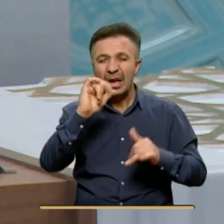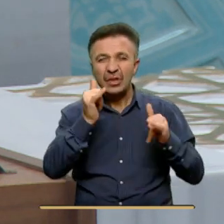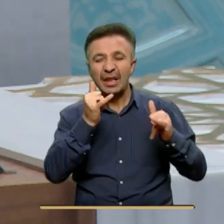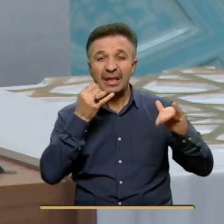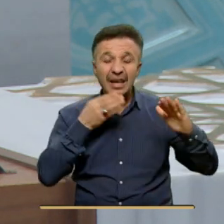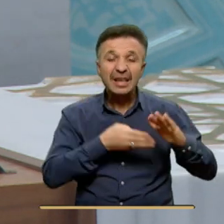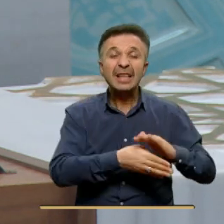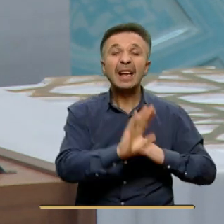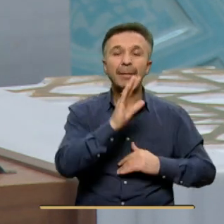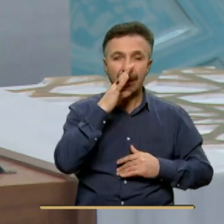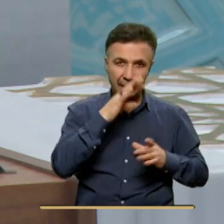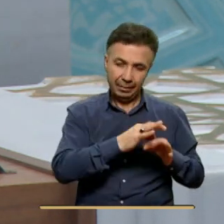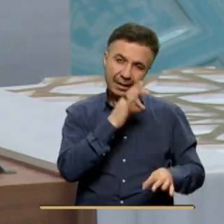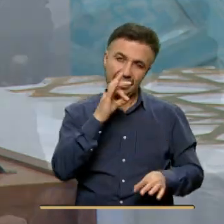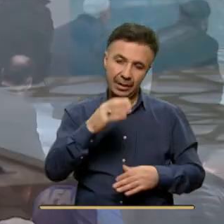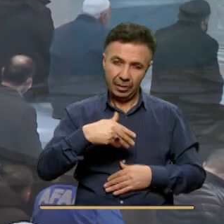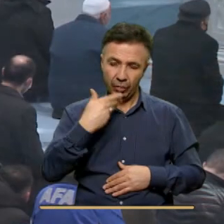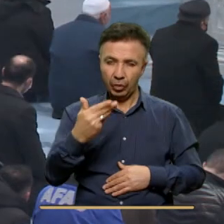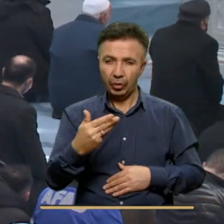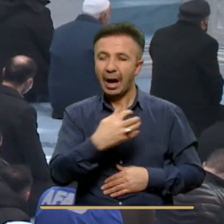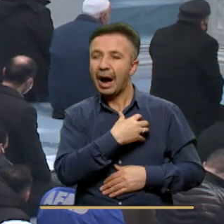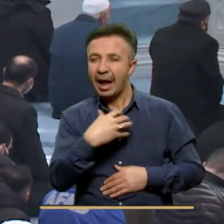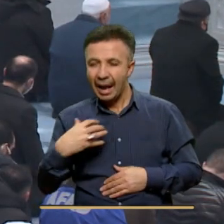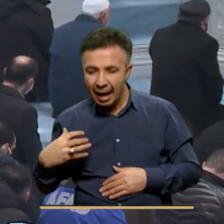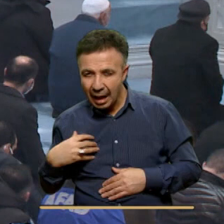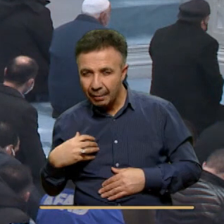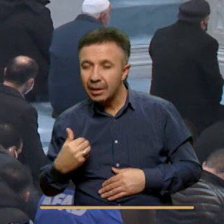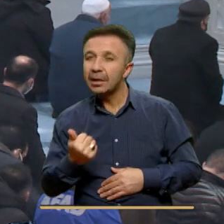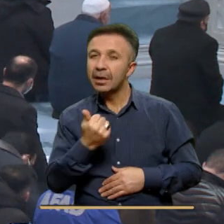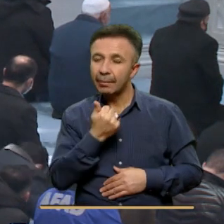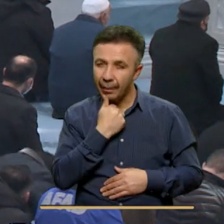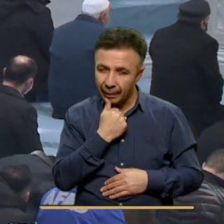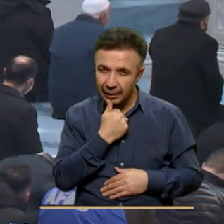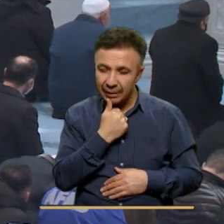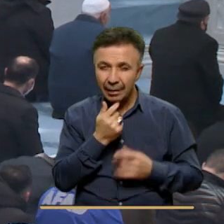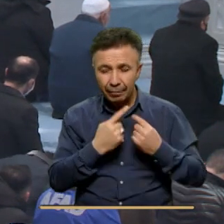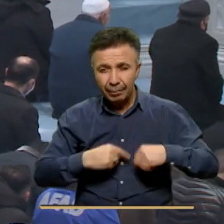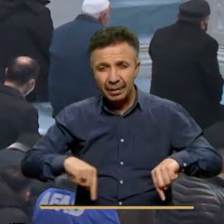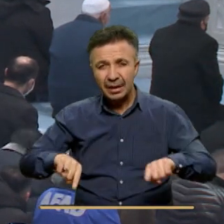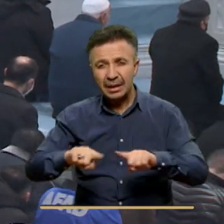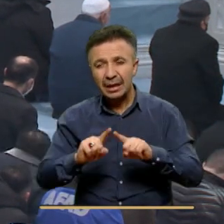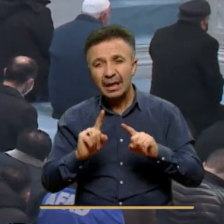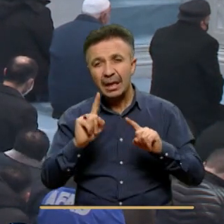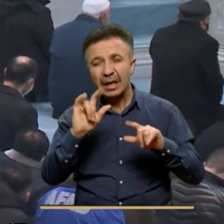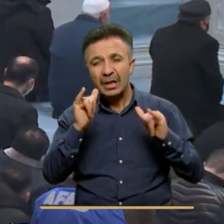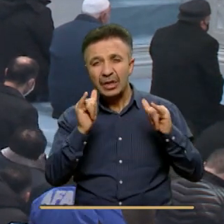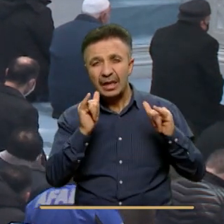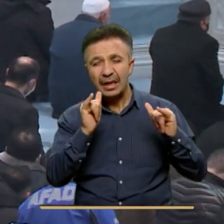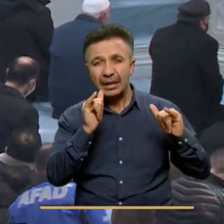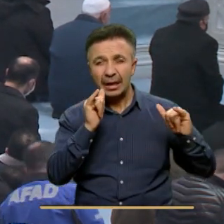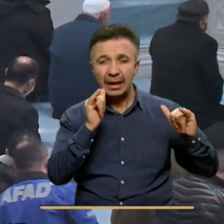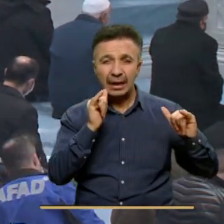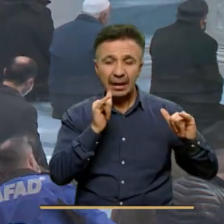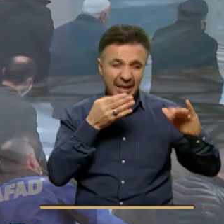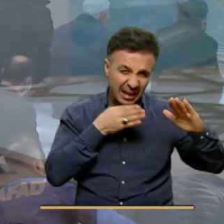giremeyen kimsedir buyuruyor. Annelerimiz, babalarımız bizi cennete taşıyacak olan